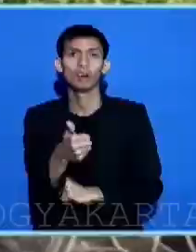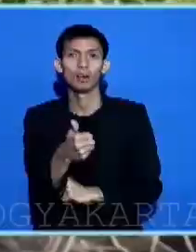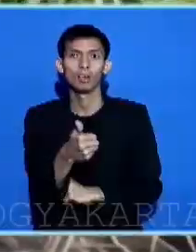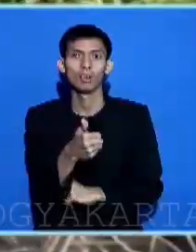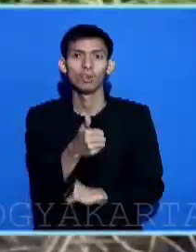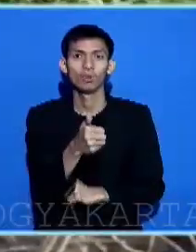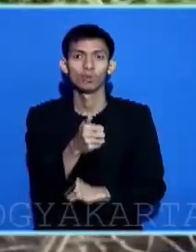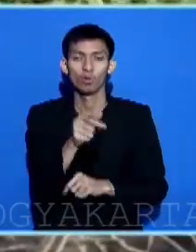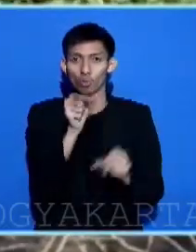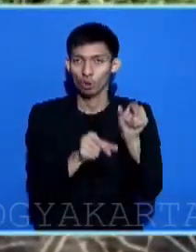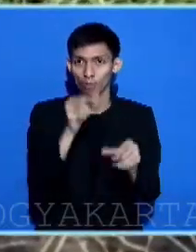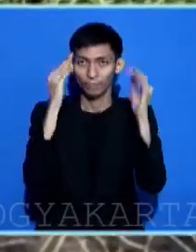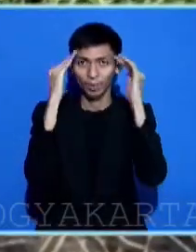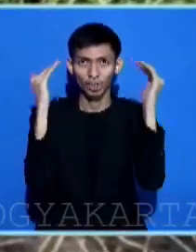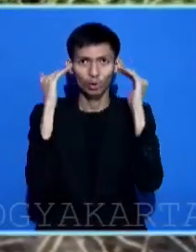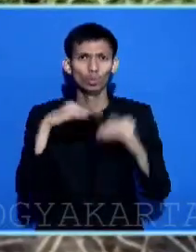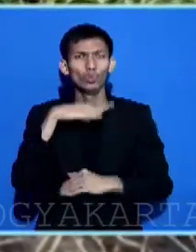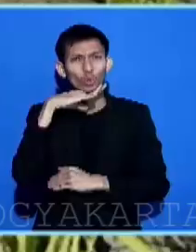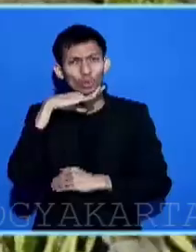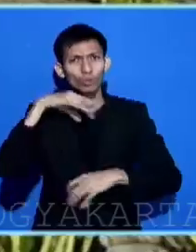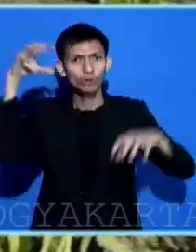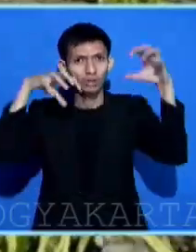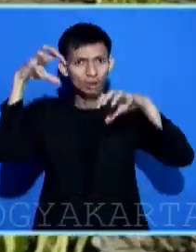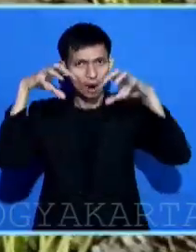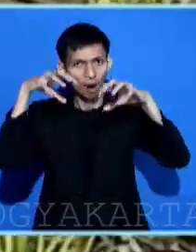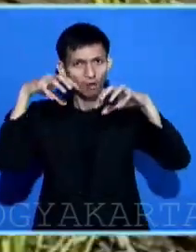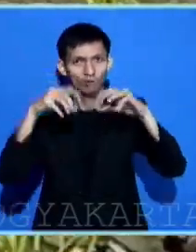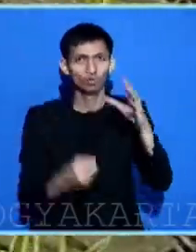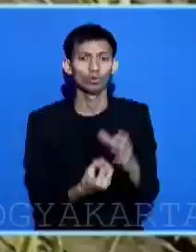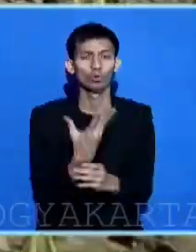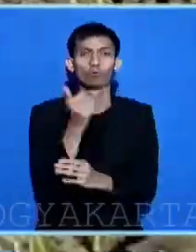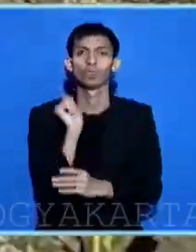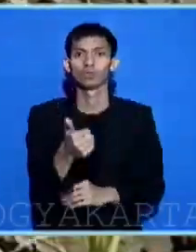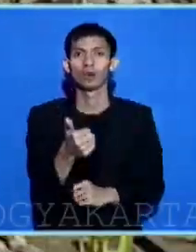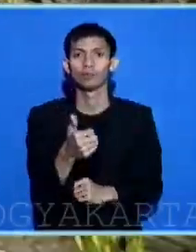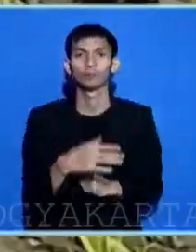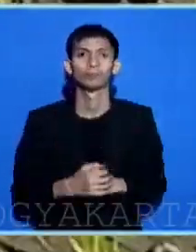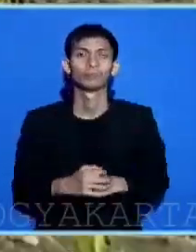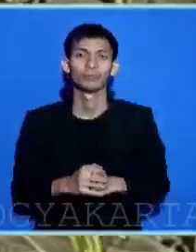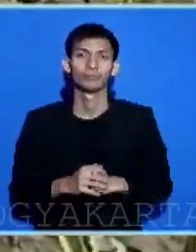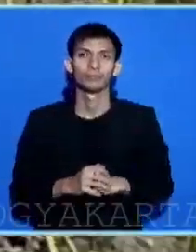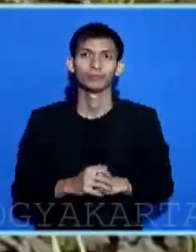tanemanipun kadang Tani saget tuwuh Kanti maksimal mekaten Jatmiko hadti asung palaburan saking Kulon Progo